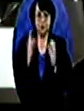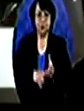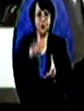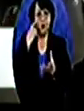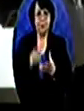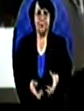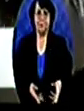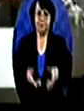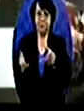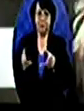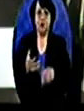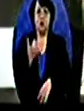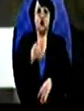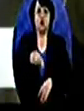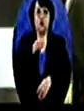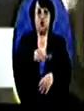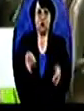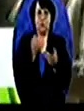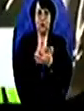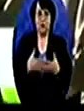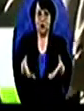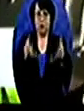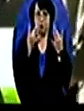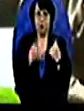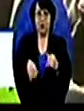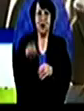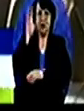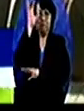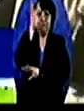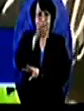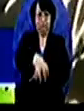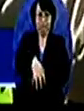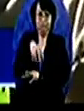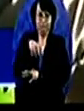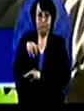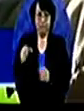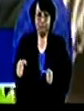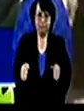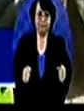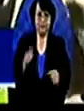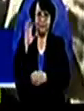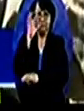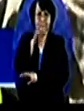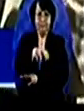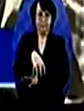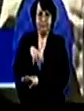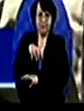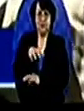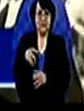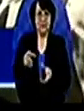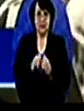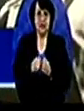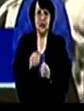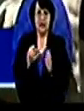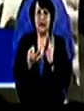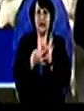Гол өндөр бол тоног төхөөрөмжөд хуваачлал. Одоо энэ ачиж байгаа энэ ихсгэ хотрууд гэдэл одоо эднээс дандаа 80 хэд оны ихсгэ хотр. Тэрс дандаа 30-30